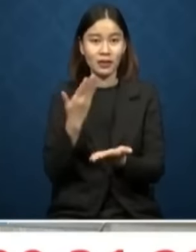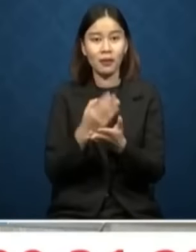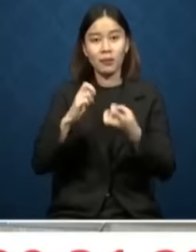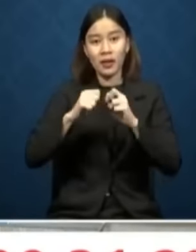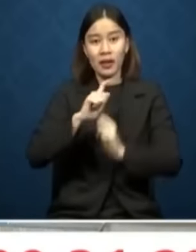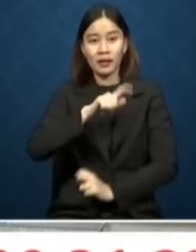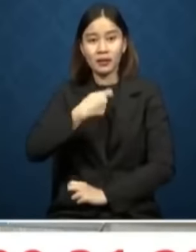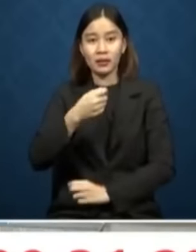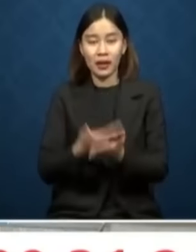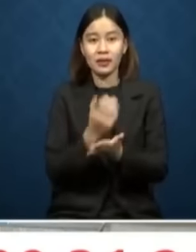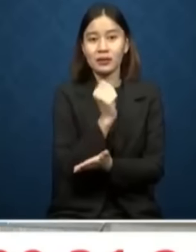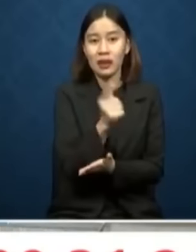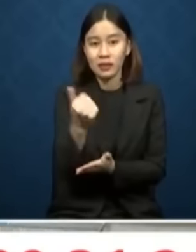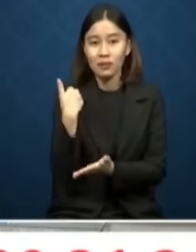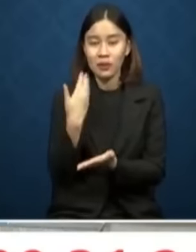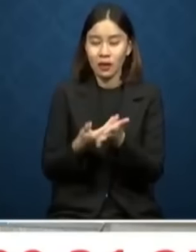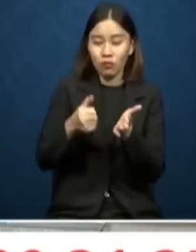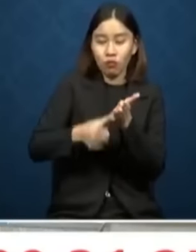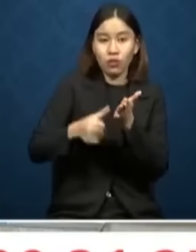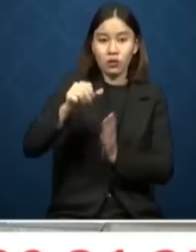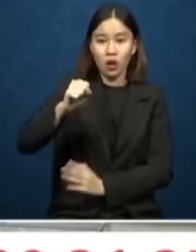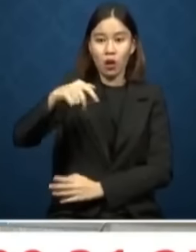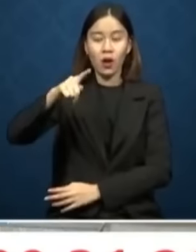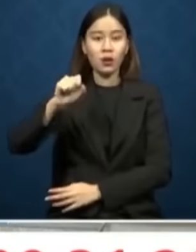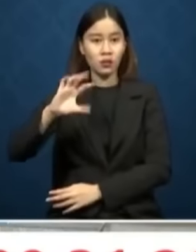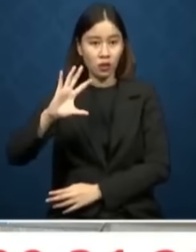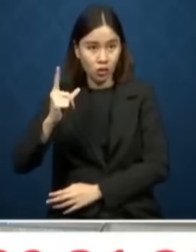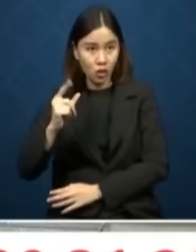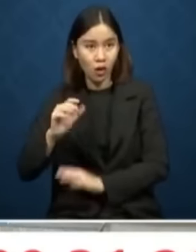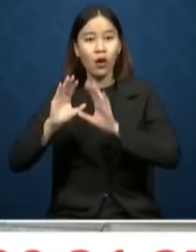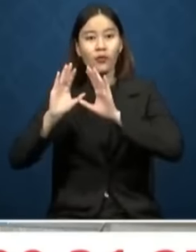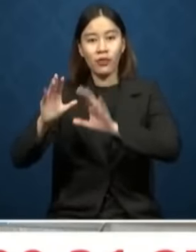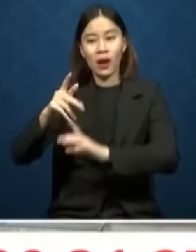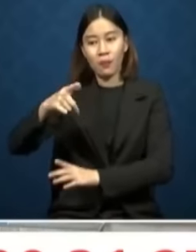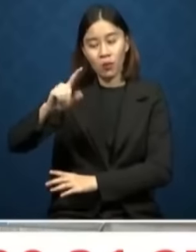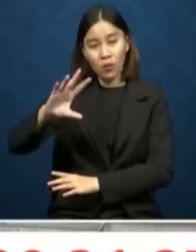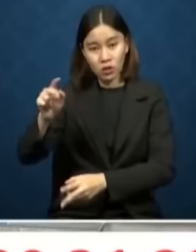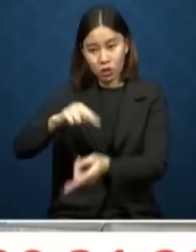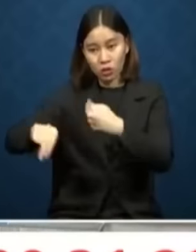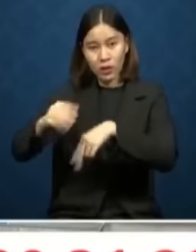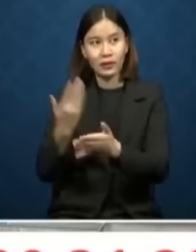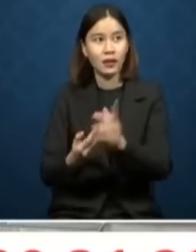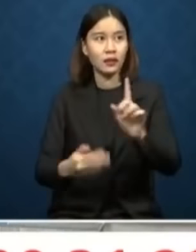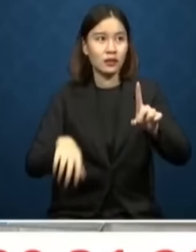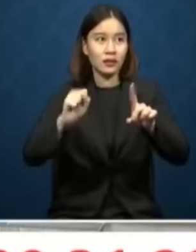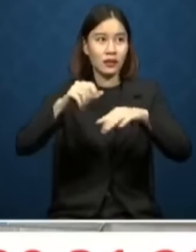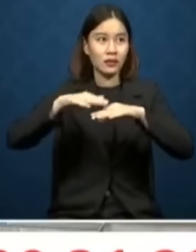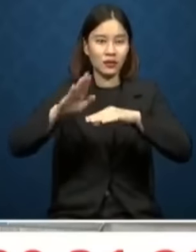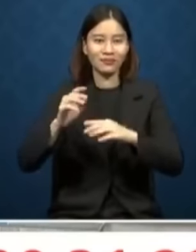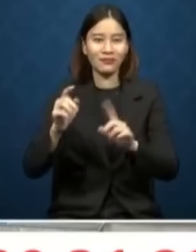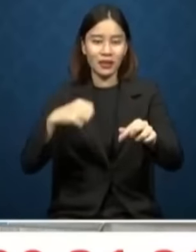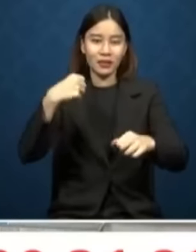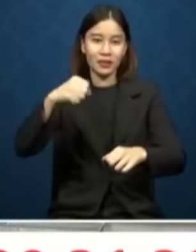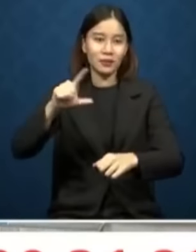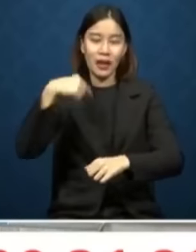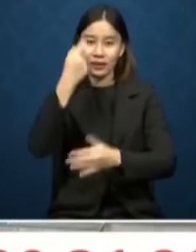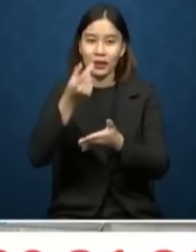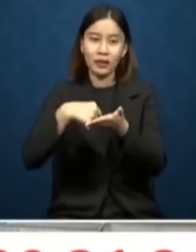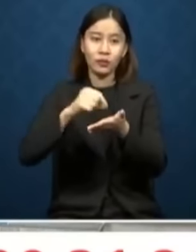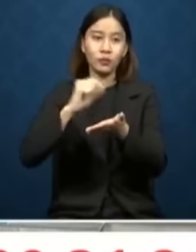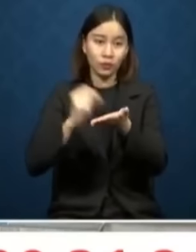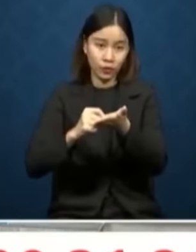ครับใบเสร็จที่สปสช.ผมฝากปปช.ไปตรวจนะครับมีแค่แสนกว่าบาทอีก10ล้านใครเซ็นออกไปครับ